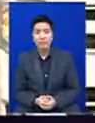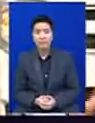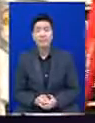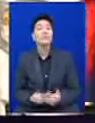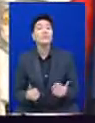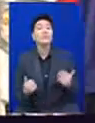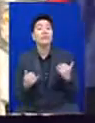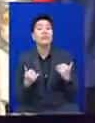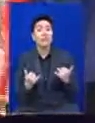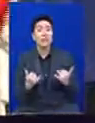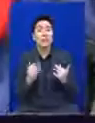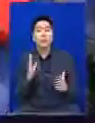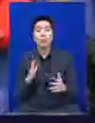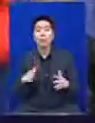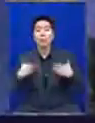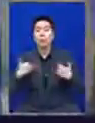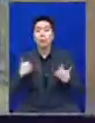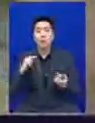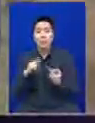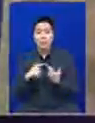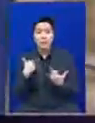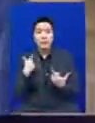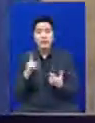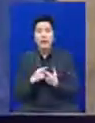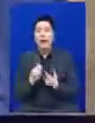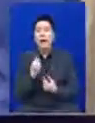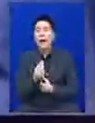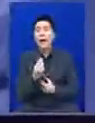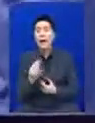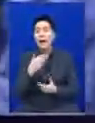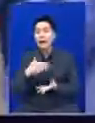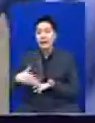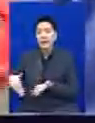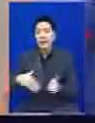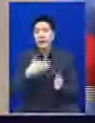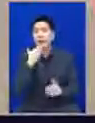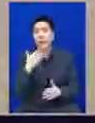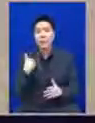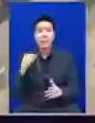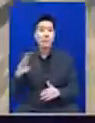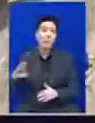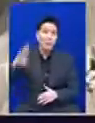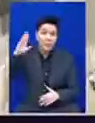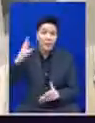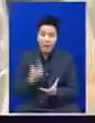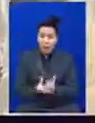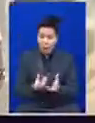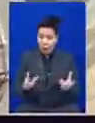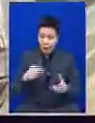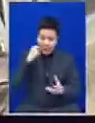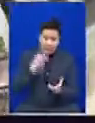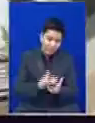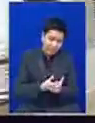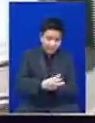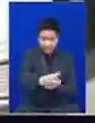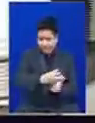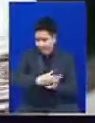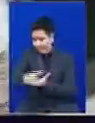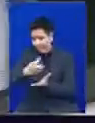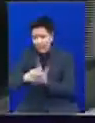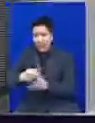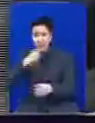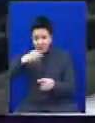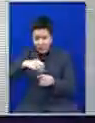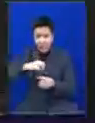ขณะที่ความคึกคักนะคะยังคงมีตลอดเส้นทางค่ะโดยมีผู้สนับสนุนเข้าร่วมมาแจกน้ำแจกเครื่องดื่มชูก